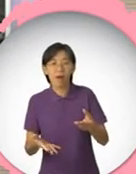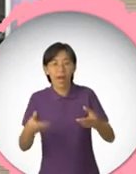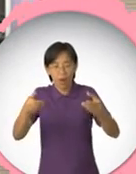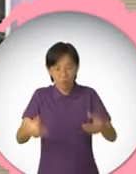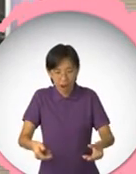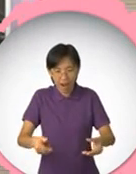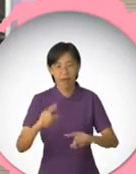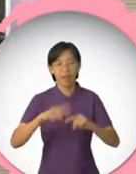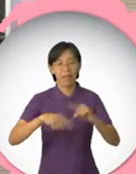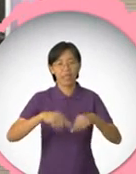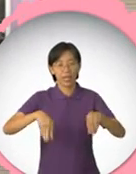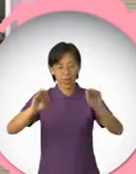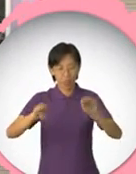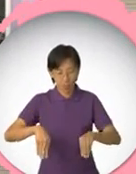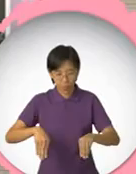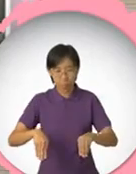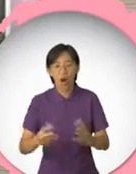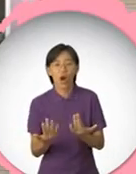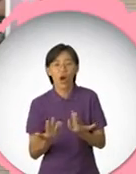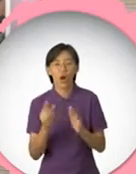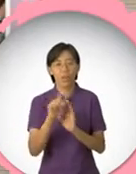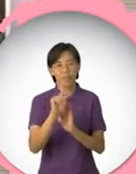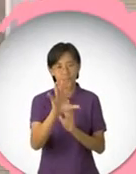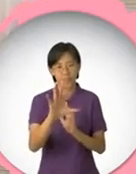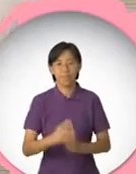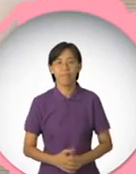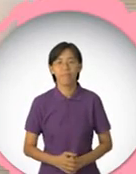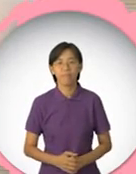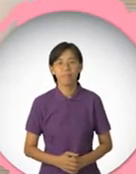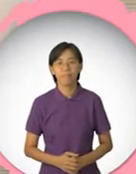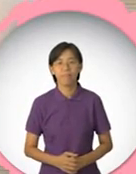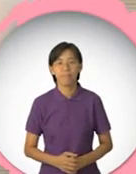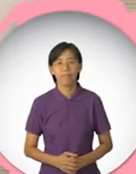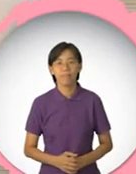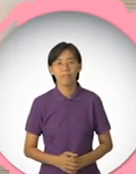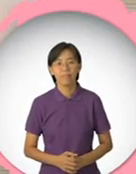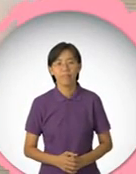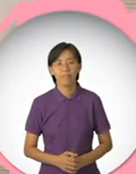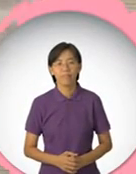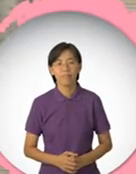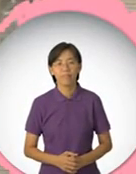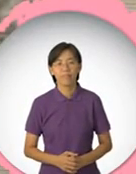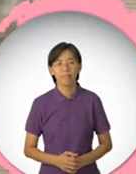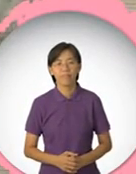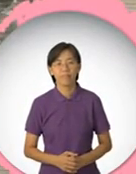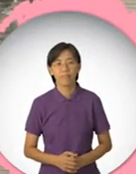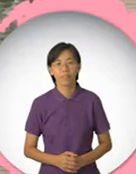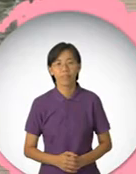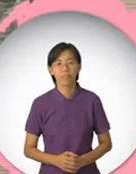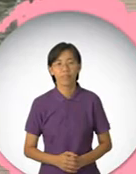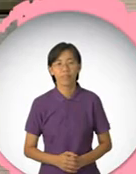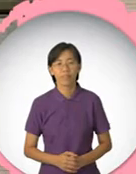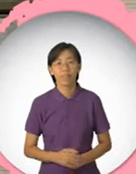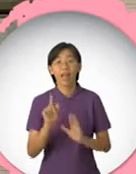ก็เอาพลาสติกคลุมไว้ค่ะอีก5นาที 5นาทีนะคะนะครับนี่ก็พักให้คลายตัว5นาทีใช่ไหมครับผม นะ